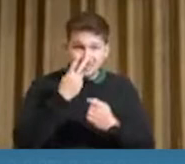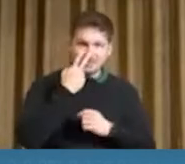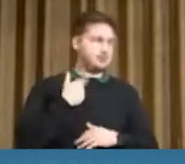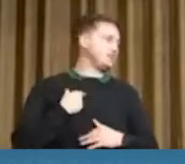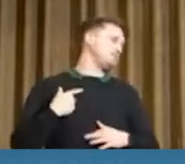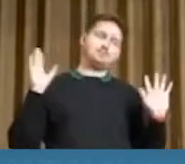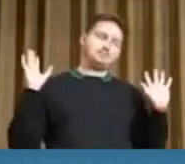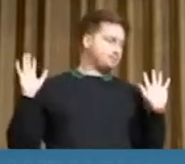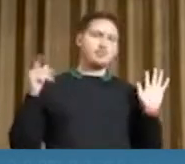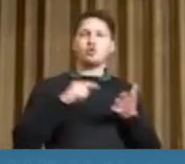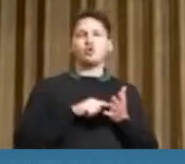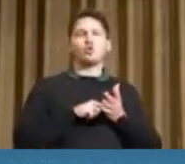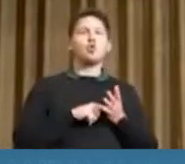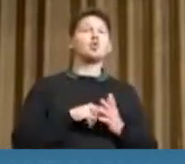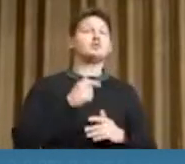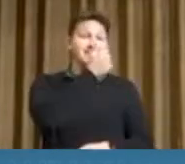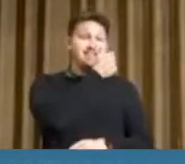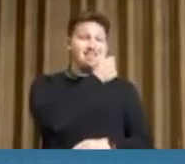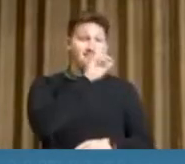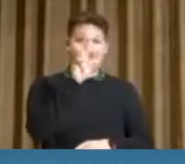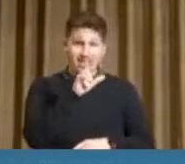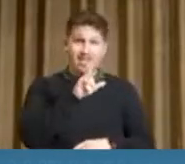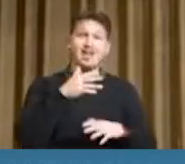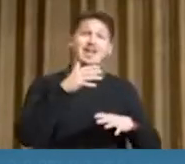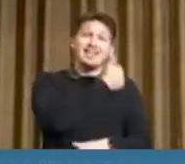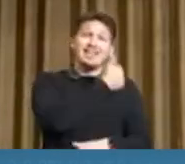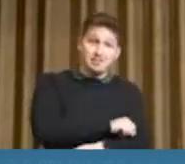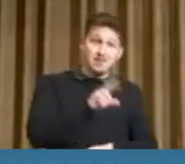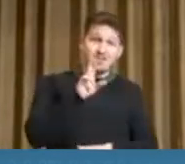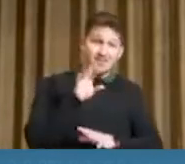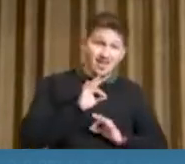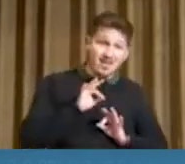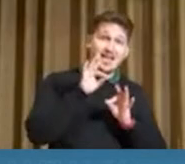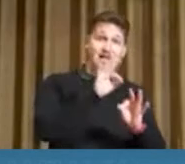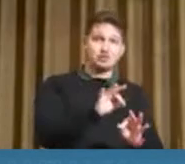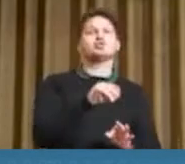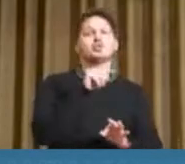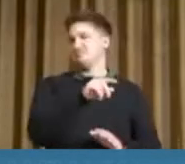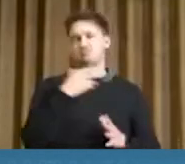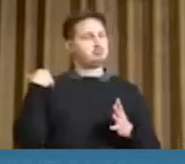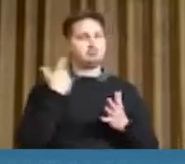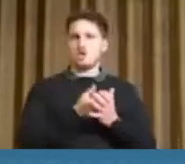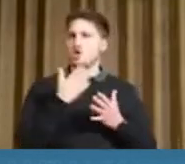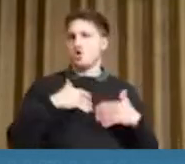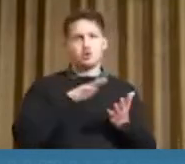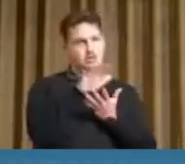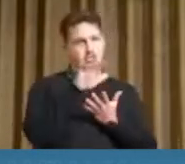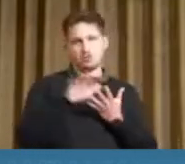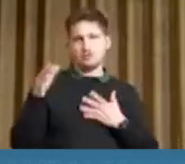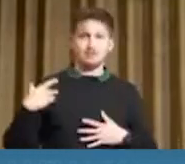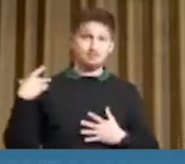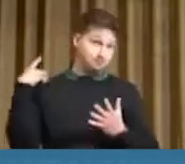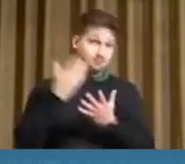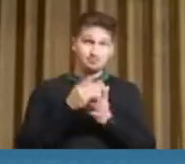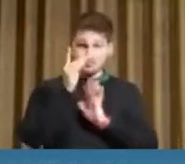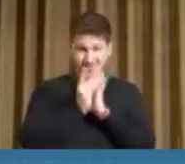die geimpften Fälle fehlen, insbesondere auch im Follow-up. Gut, die Daten, wie gesagt, das ist ein fortlaufender Prozess,